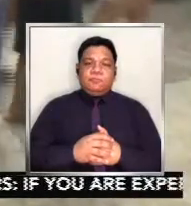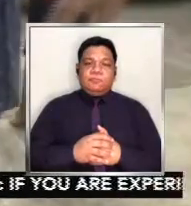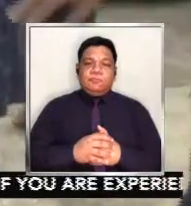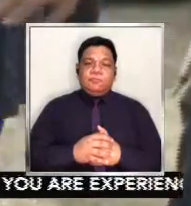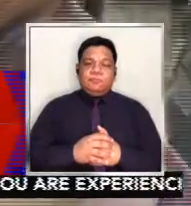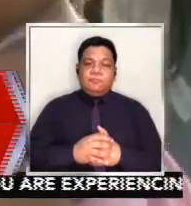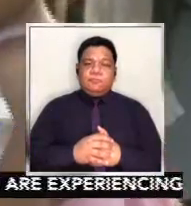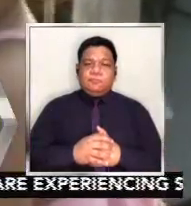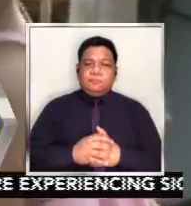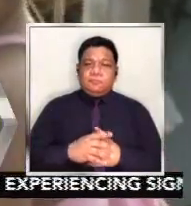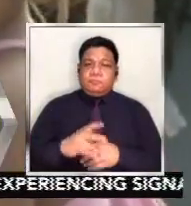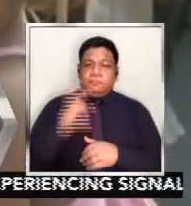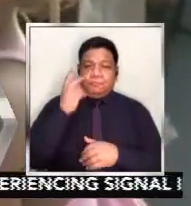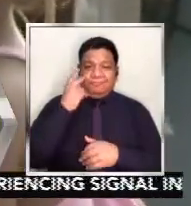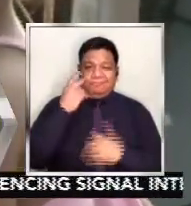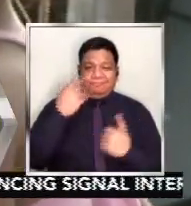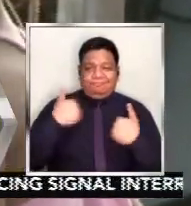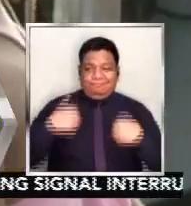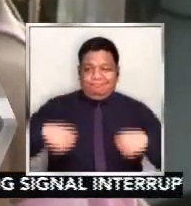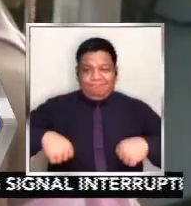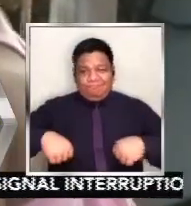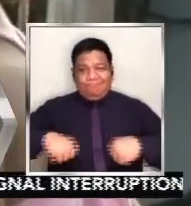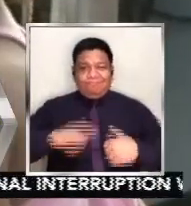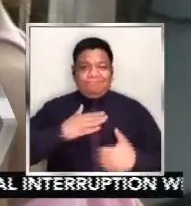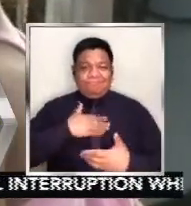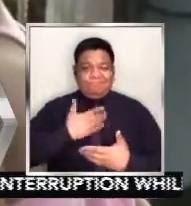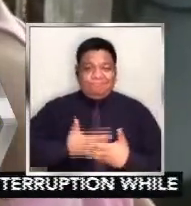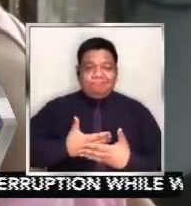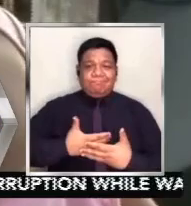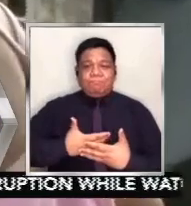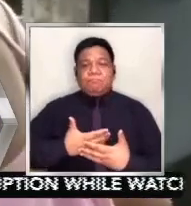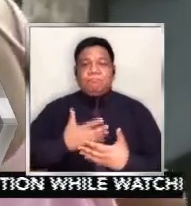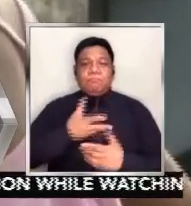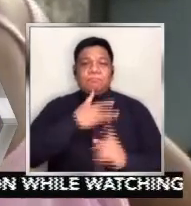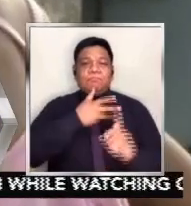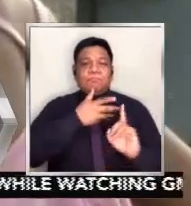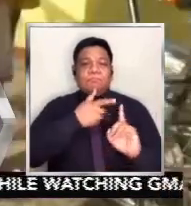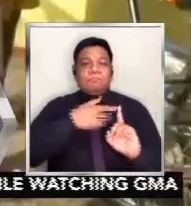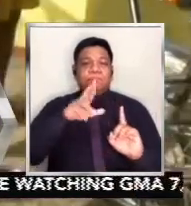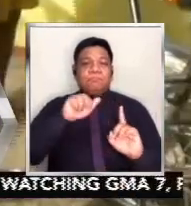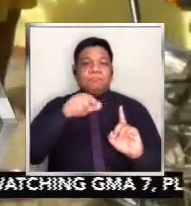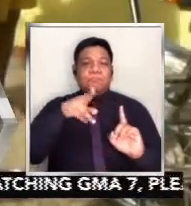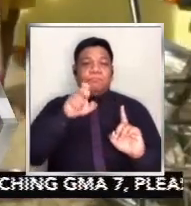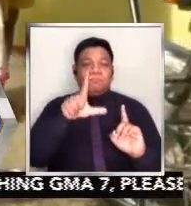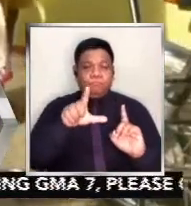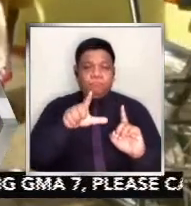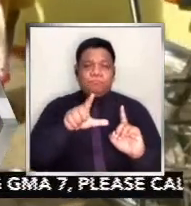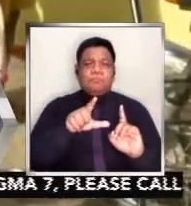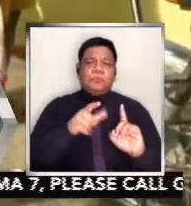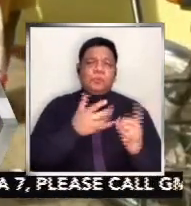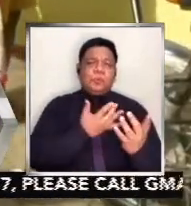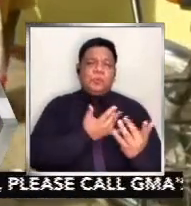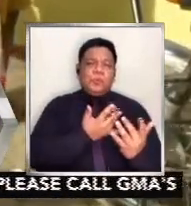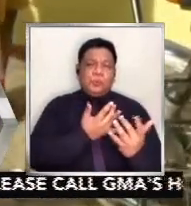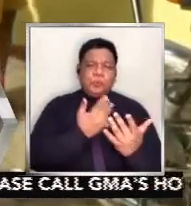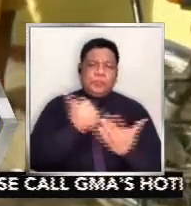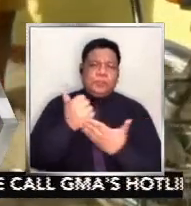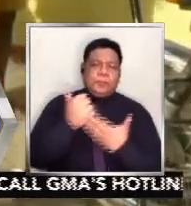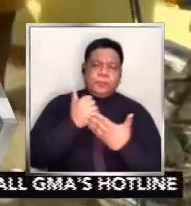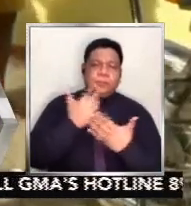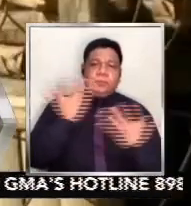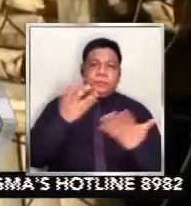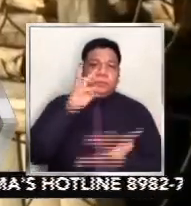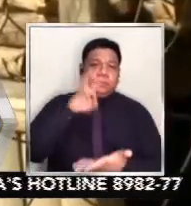Bit-bit ang mga anak. Naabutan namin si Nanay Raquel habang nag-aabang ng tulong sa baras sa Catanduanes.